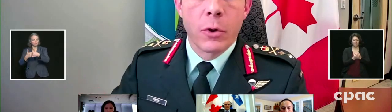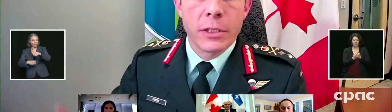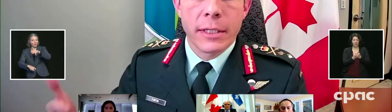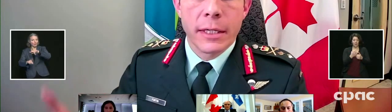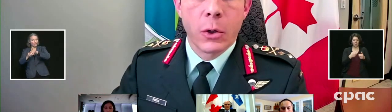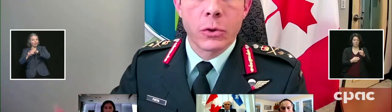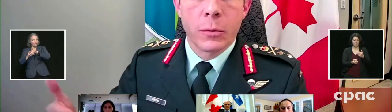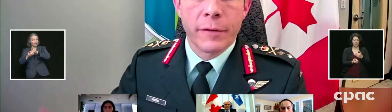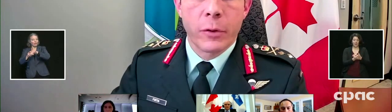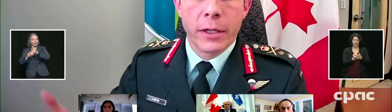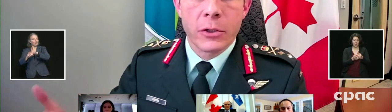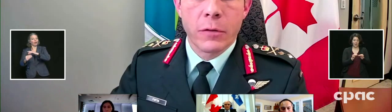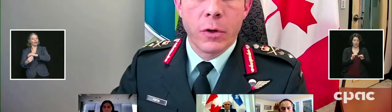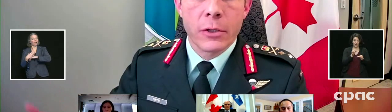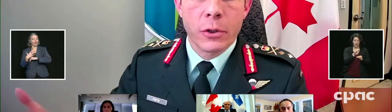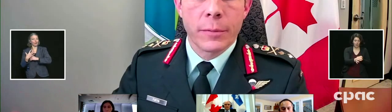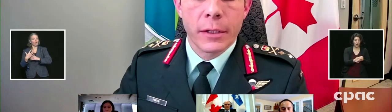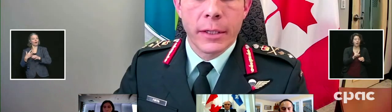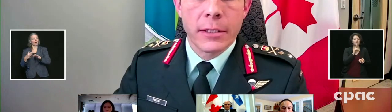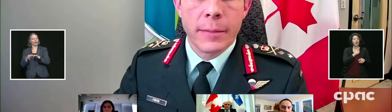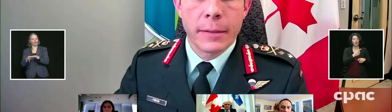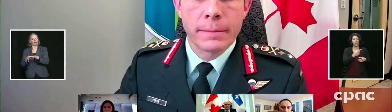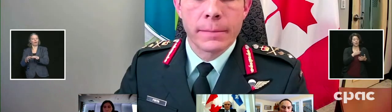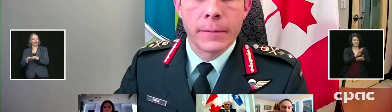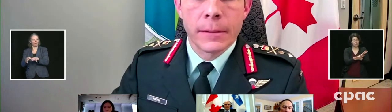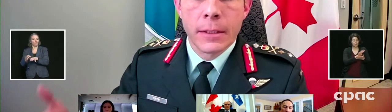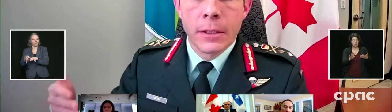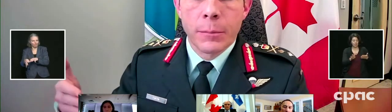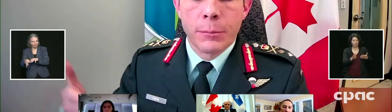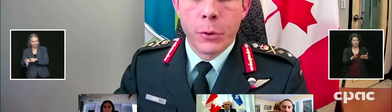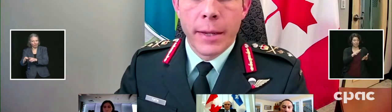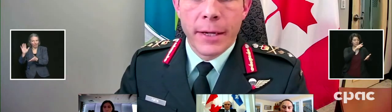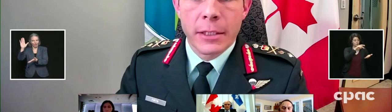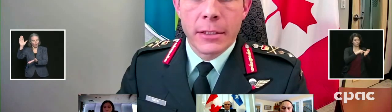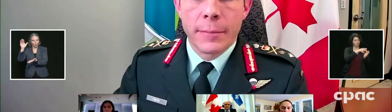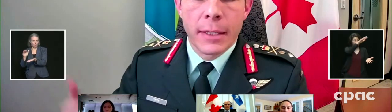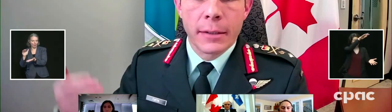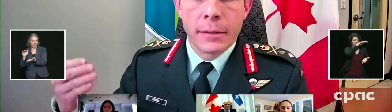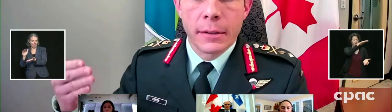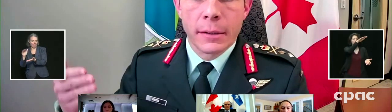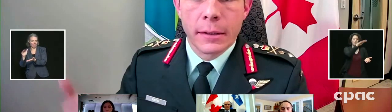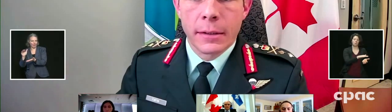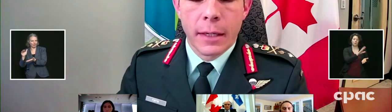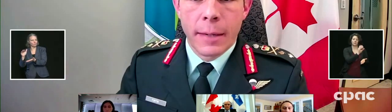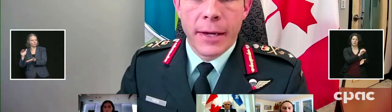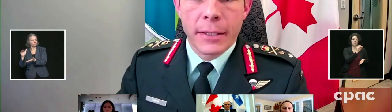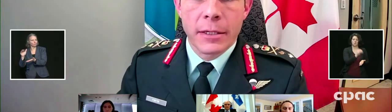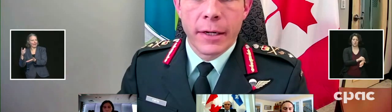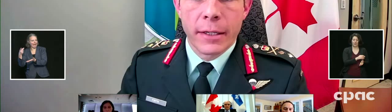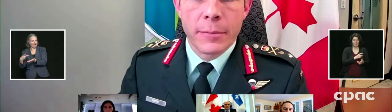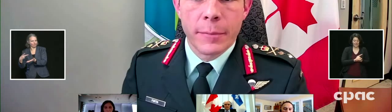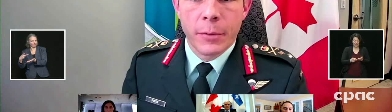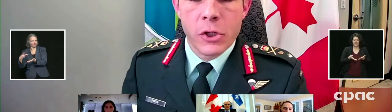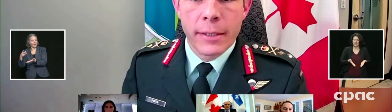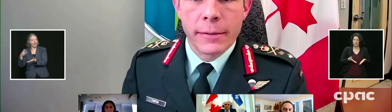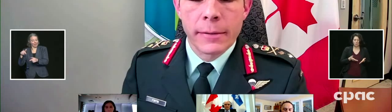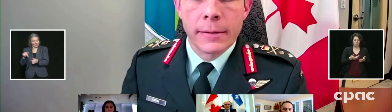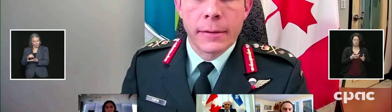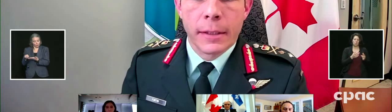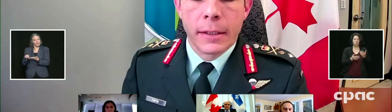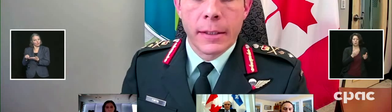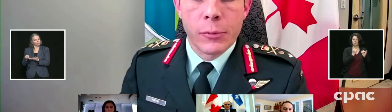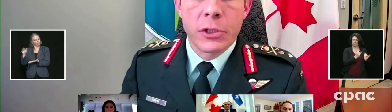la moitié des doses qu'on prévoyait recevoir sur une période de 4 semaines. Peu d'impact cette semaine, impact sévère la semaine